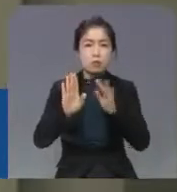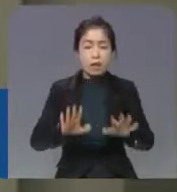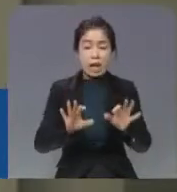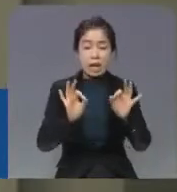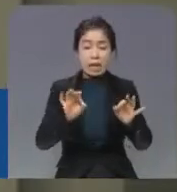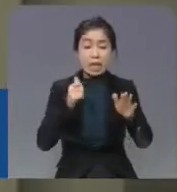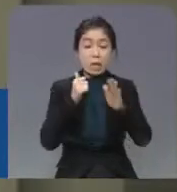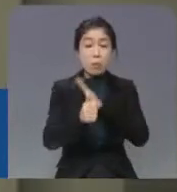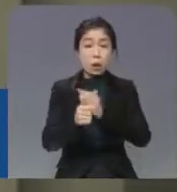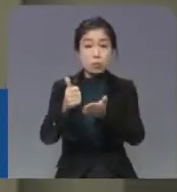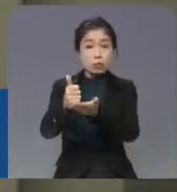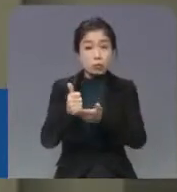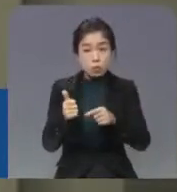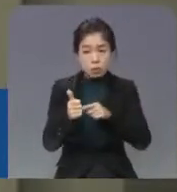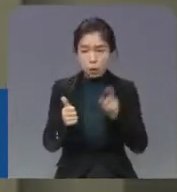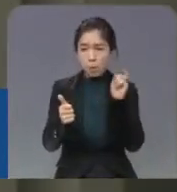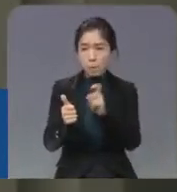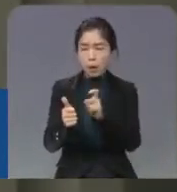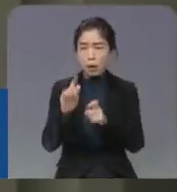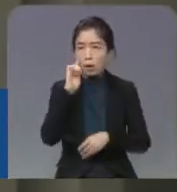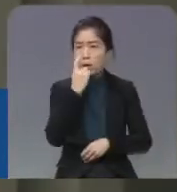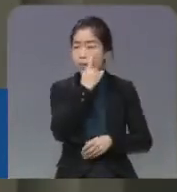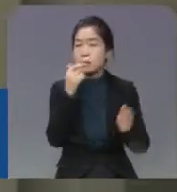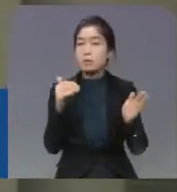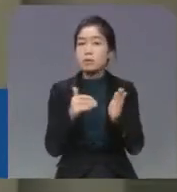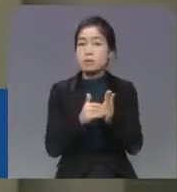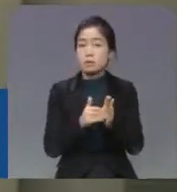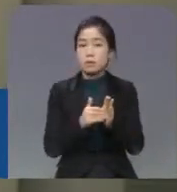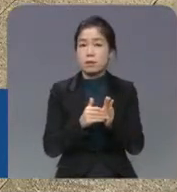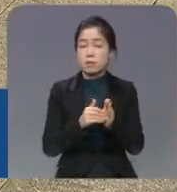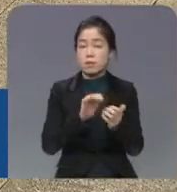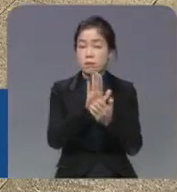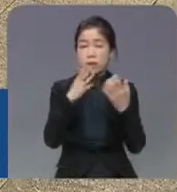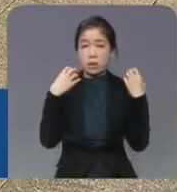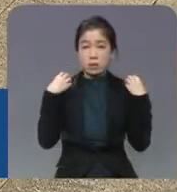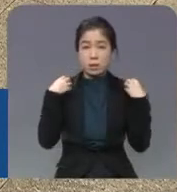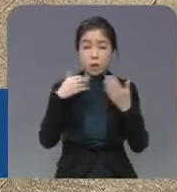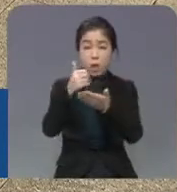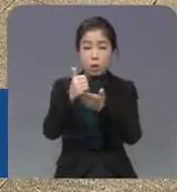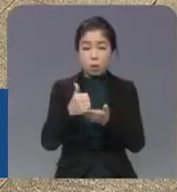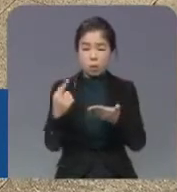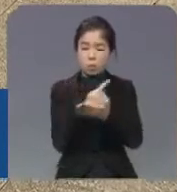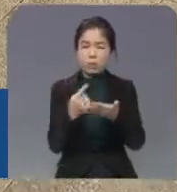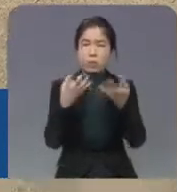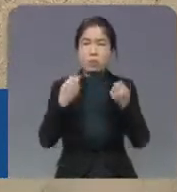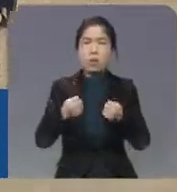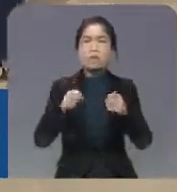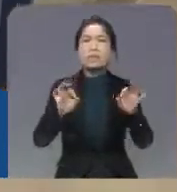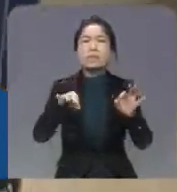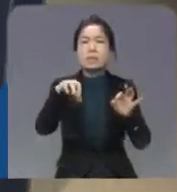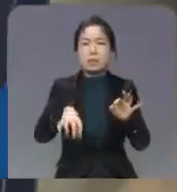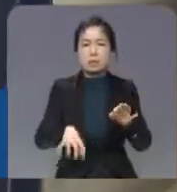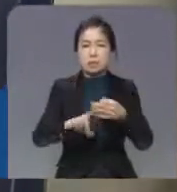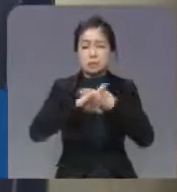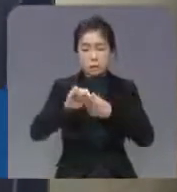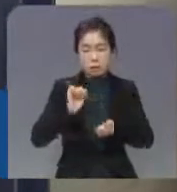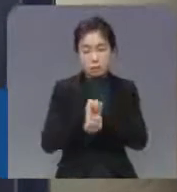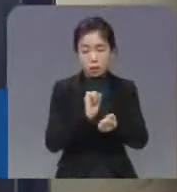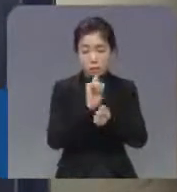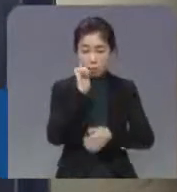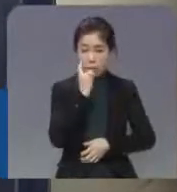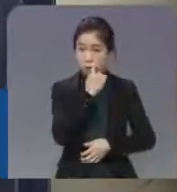은행 방문 손님까지 지역 감염이 확인됐습니다. 방역 당국은 고객 접촉이 많은 은행에서 지역 감염이 확인됨에